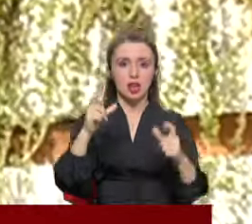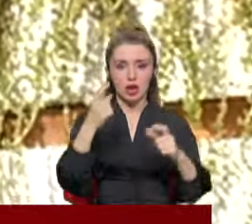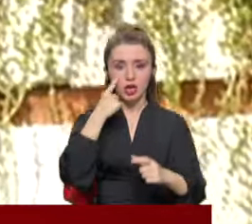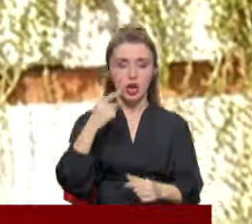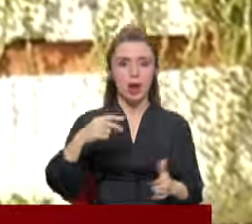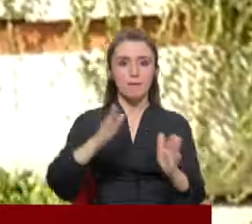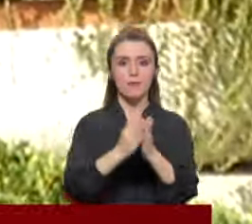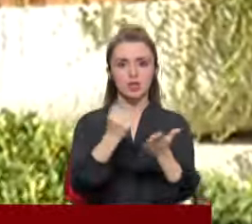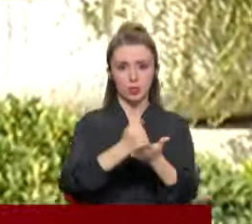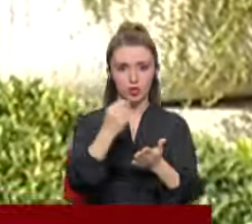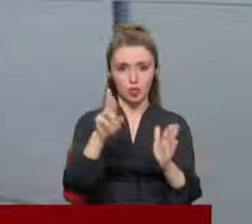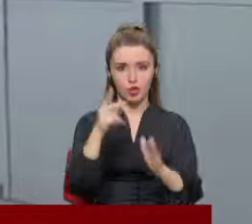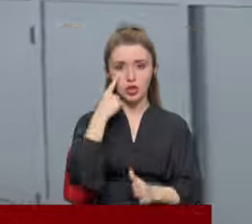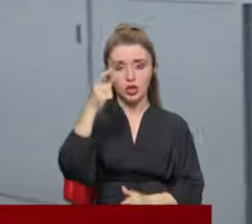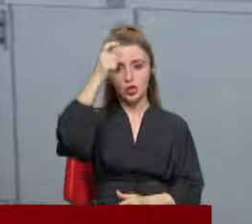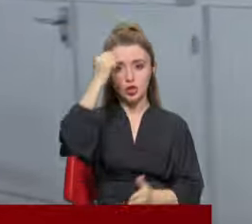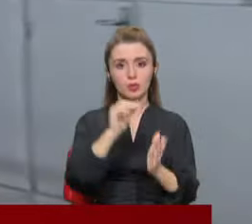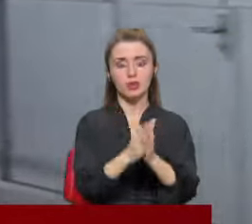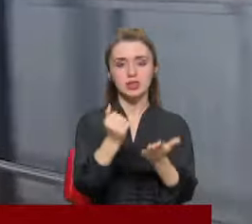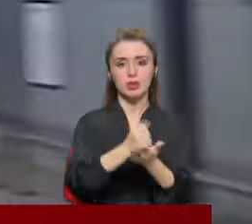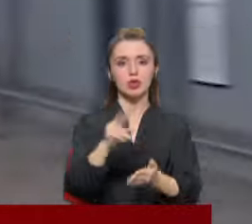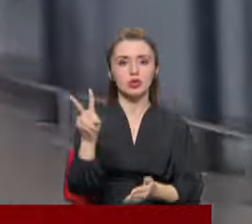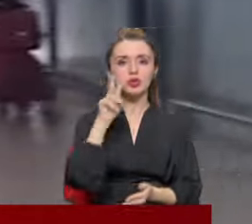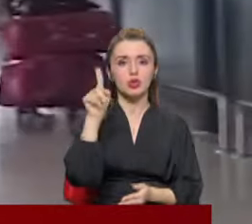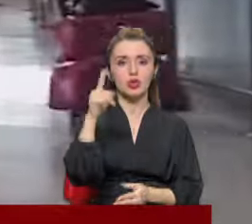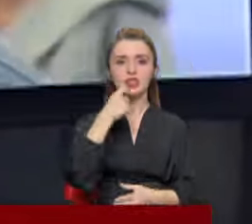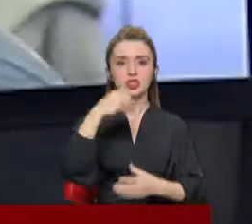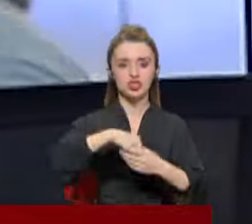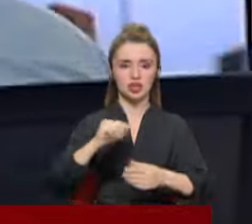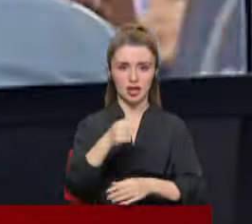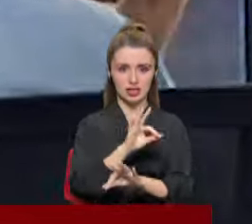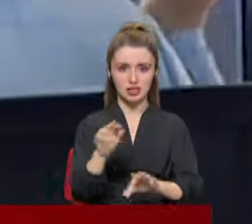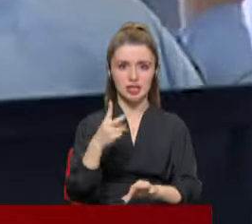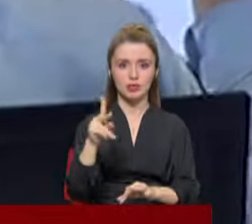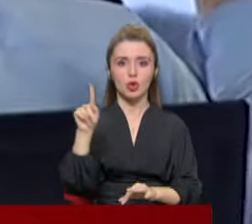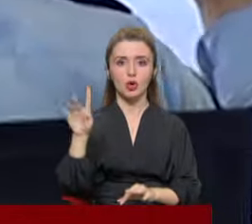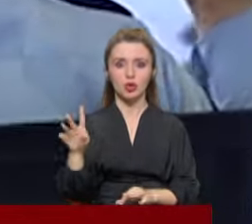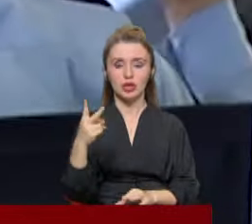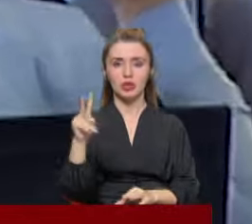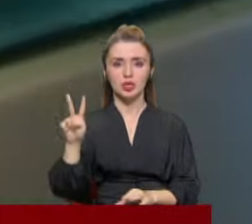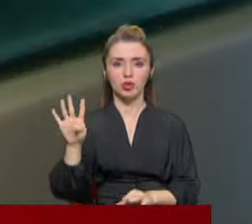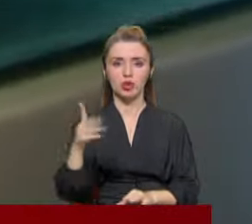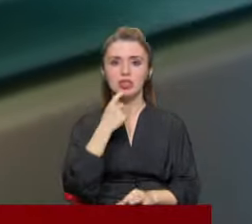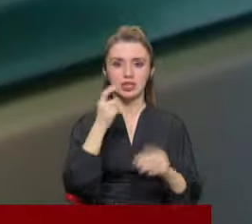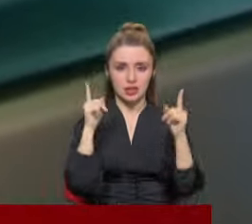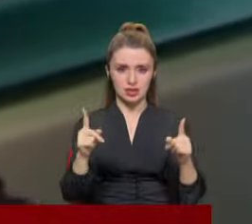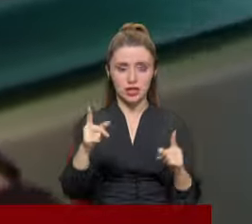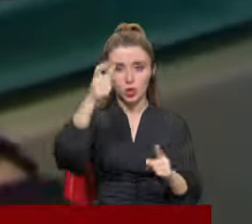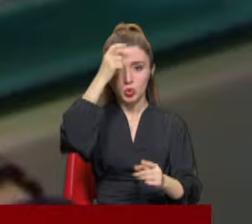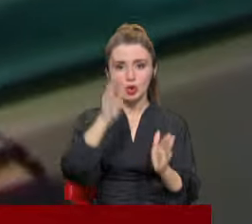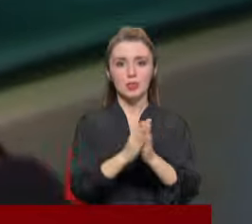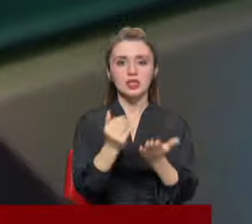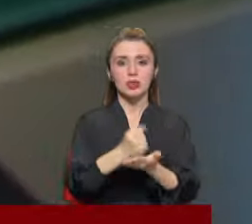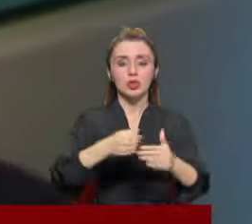pasaport endeksine göre Türk pasaportu son 10 yılda değer kaybetti. 2014-2024 yılları arasında Türk